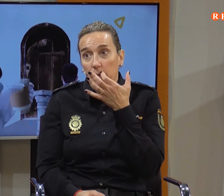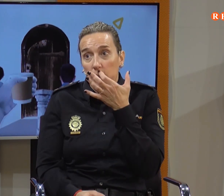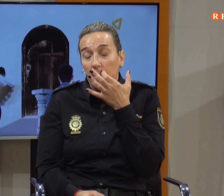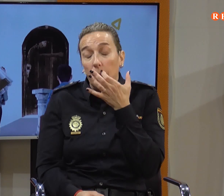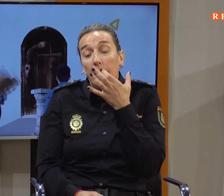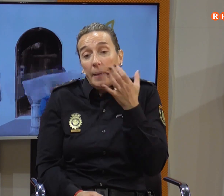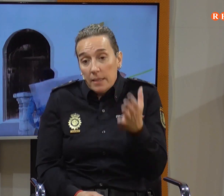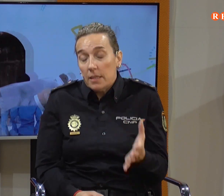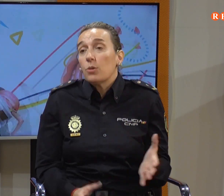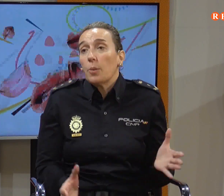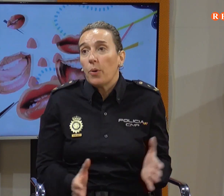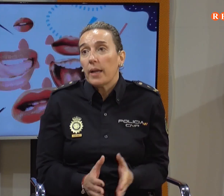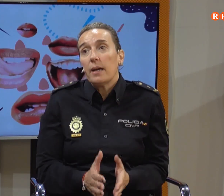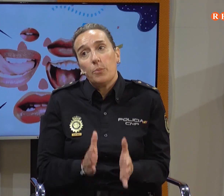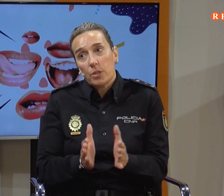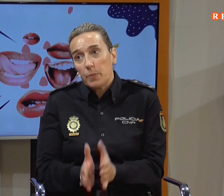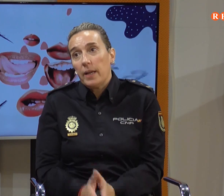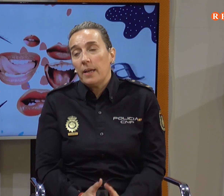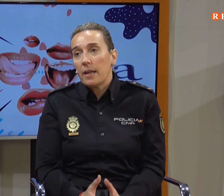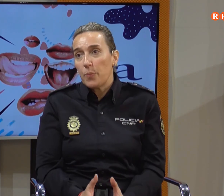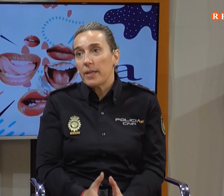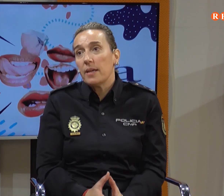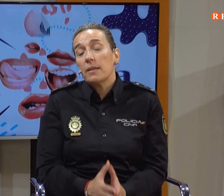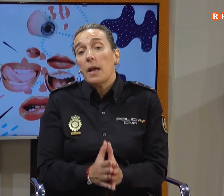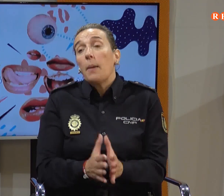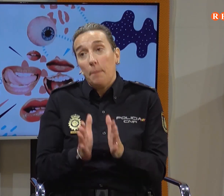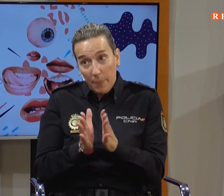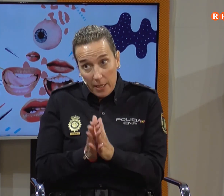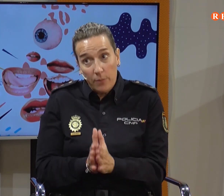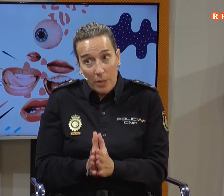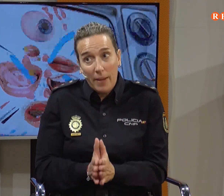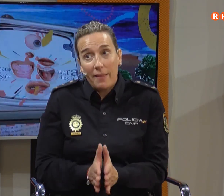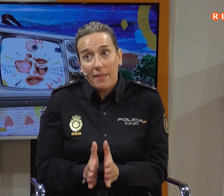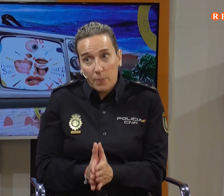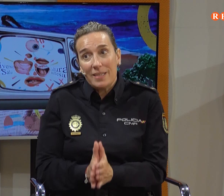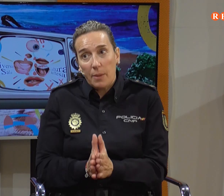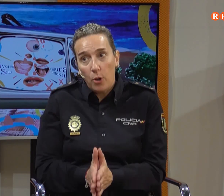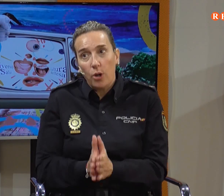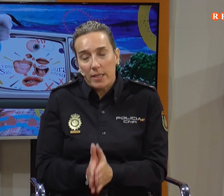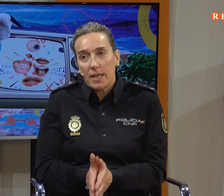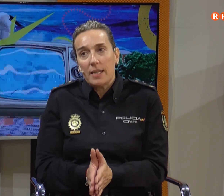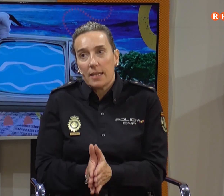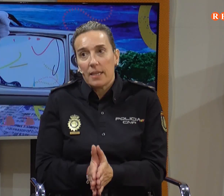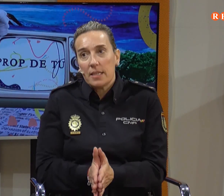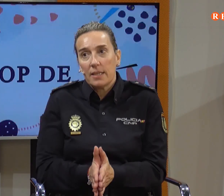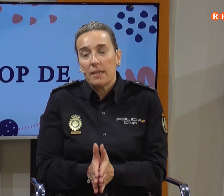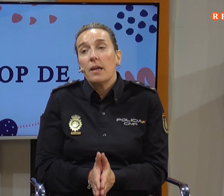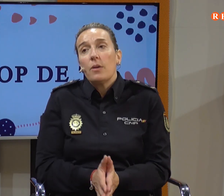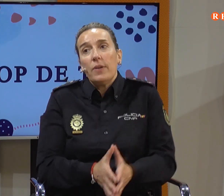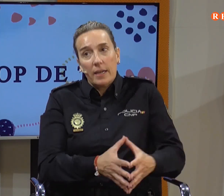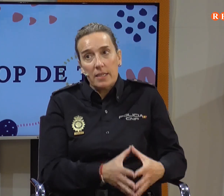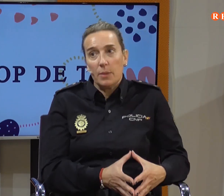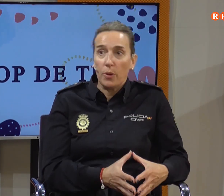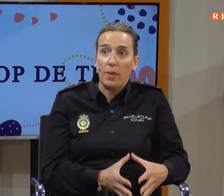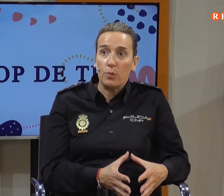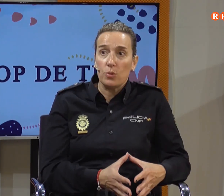a denunciar-ho. Si no se poguera, pues esperar anar a Espanya, una vegada després de bloquejar aquesta targeta,